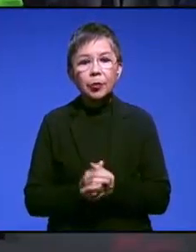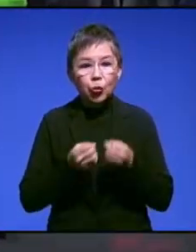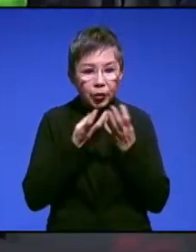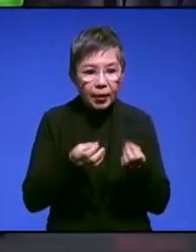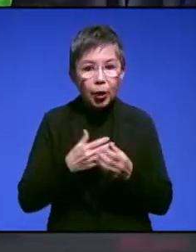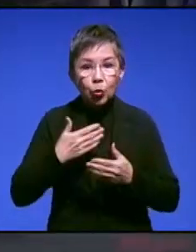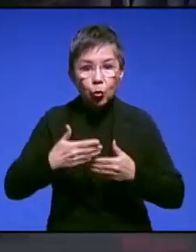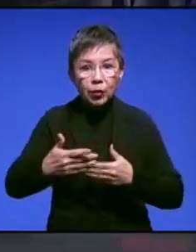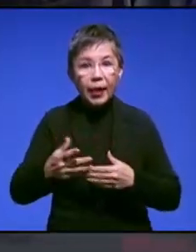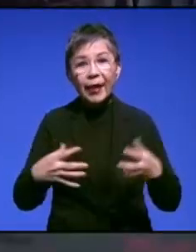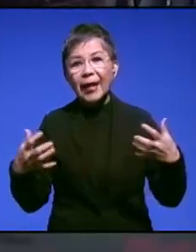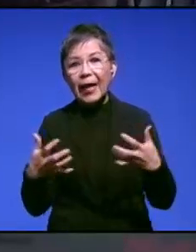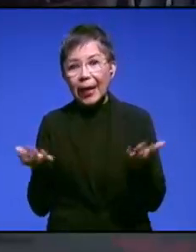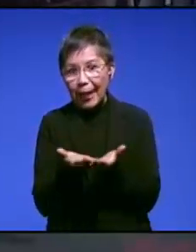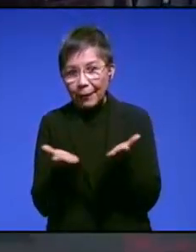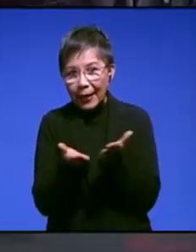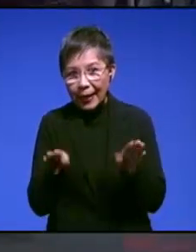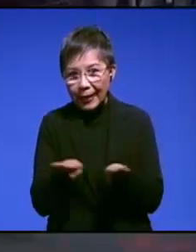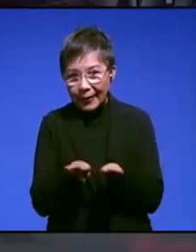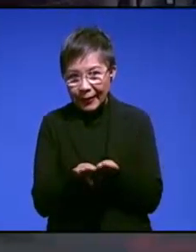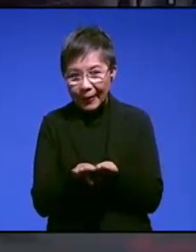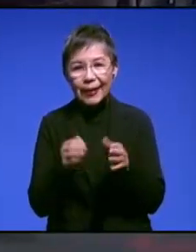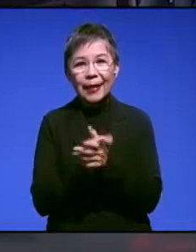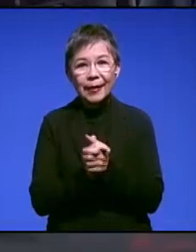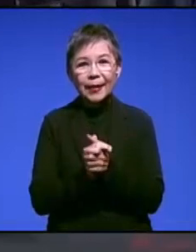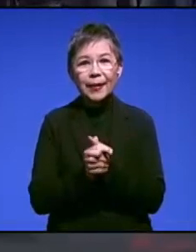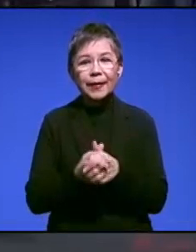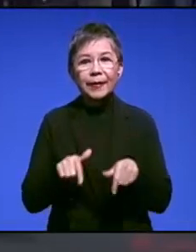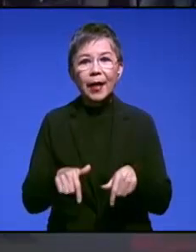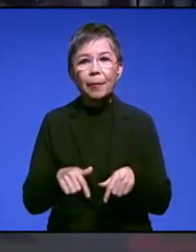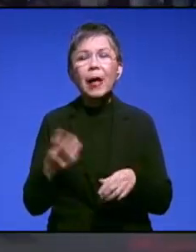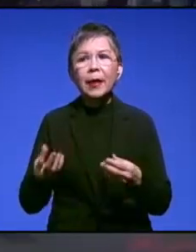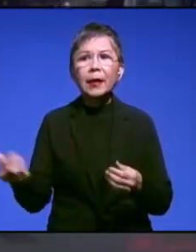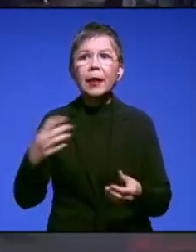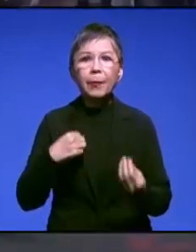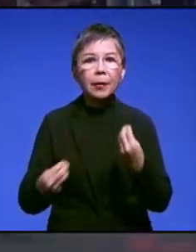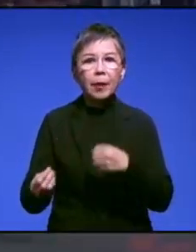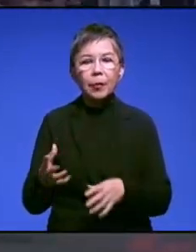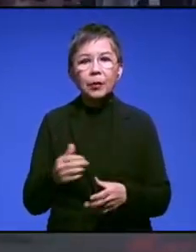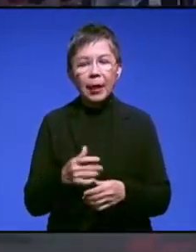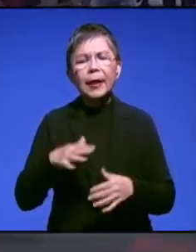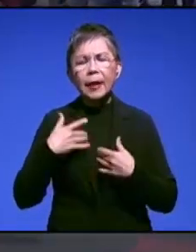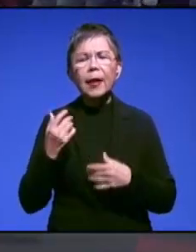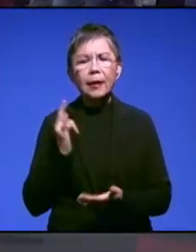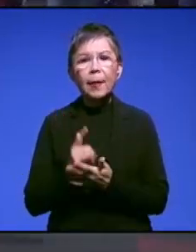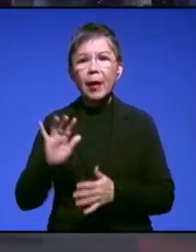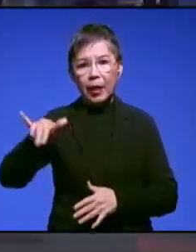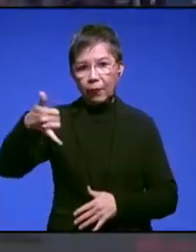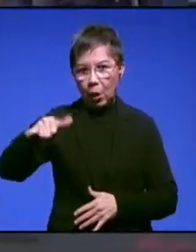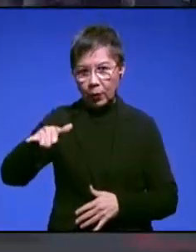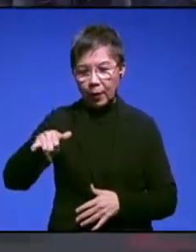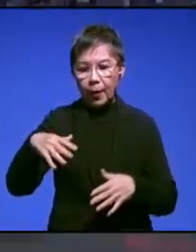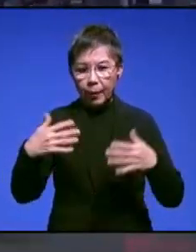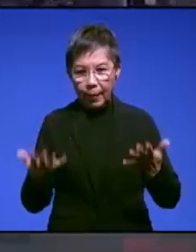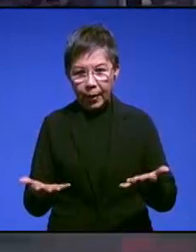butuh adaptasi. Dan ketika kami sosialisasikan, ternyata banyak masukan-masukan juga, itu akan dievaluasi juga. Jadi kalau